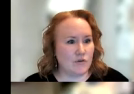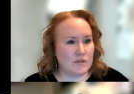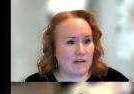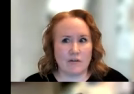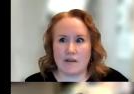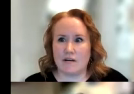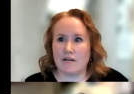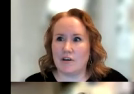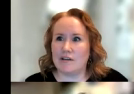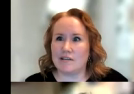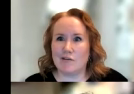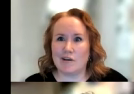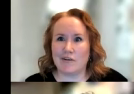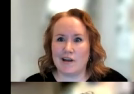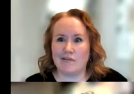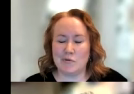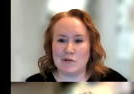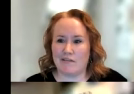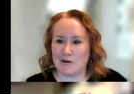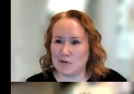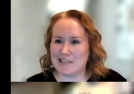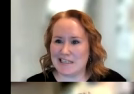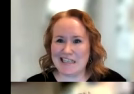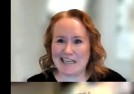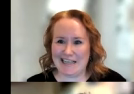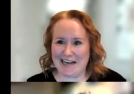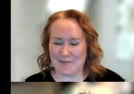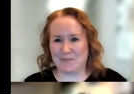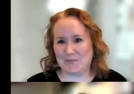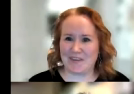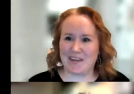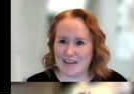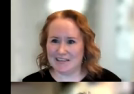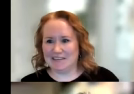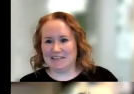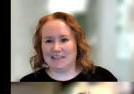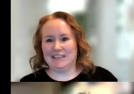Der det to skrivetolker, dyktige skrivetolker fra NAV som også har vært med oss tidligere.